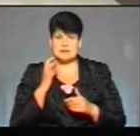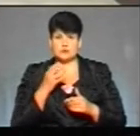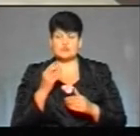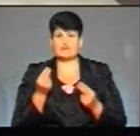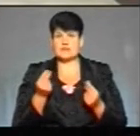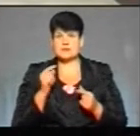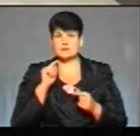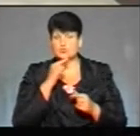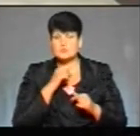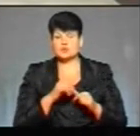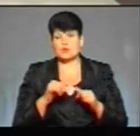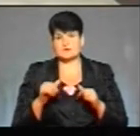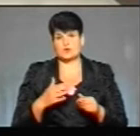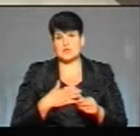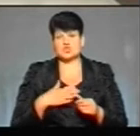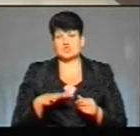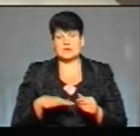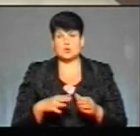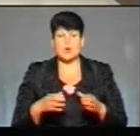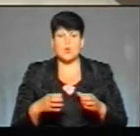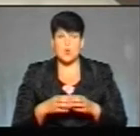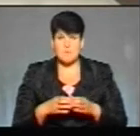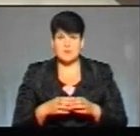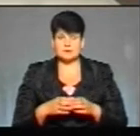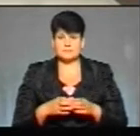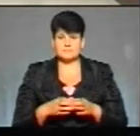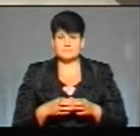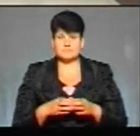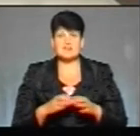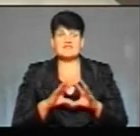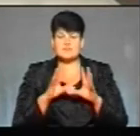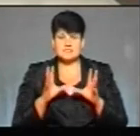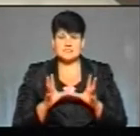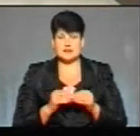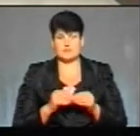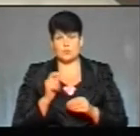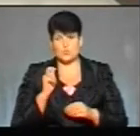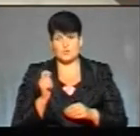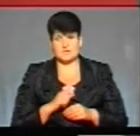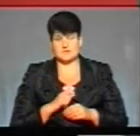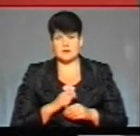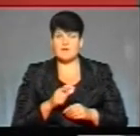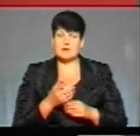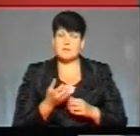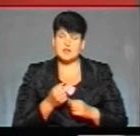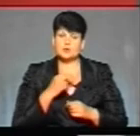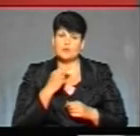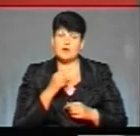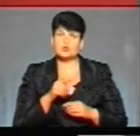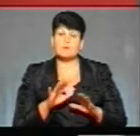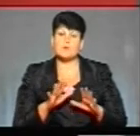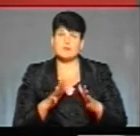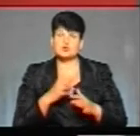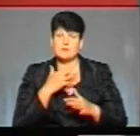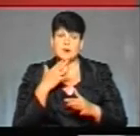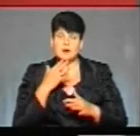розвиток наших територій, наших громад і взагалі в цілому Україні. А чи брали ви до уваги той момент, що багато